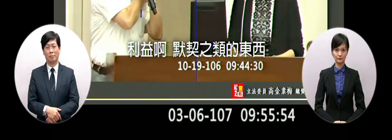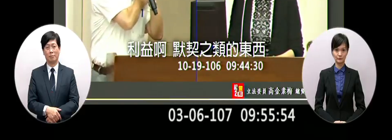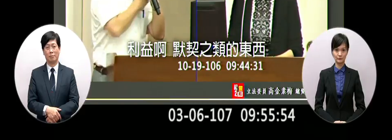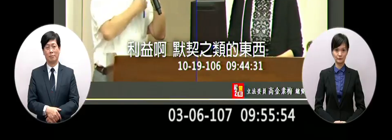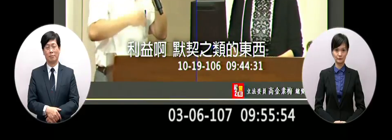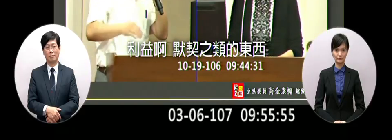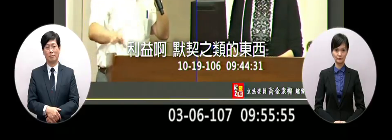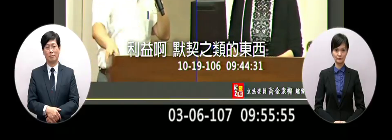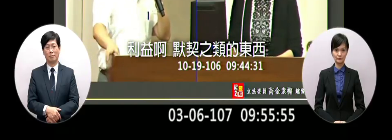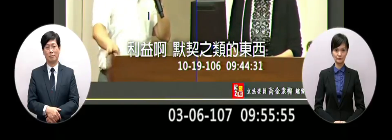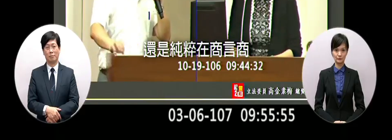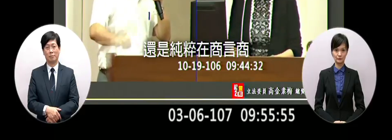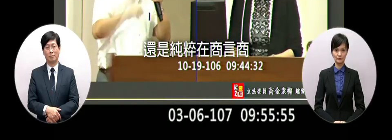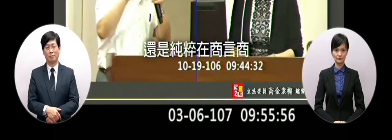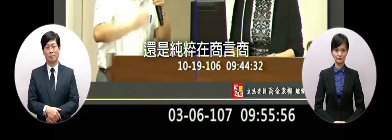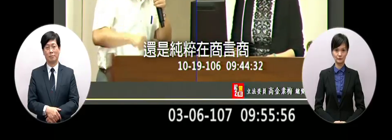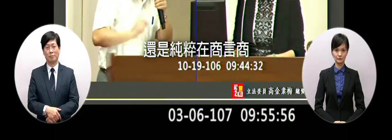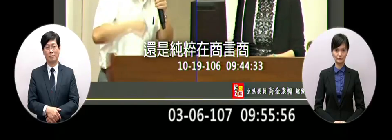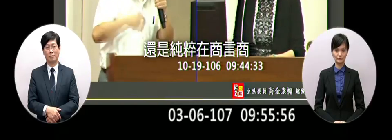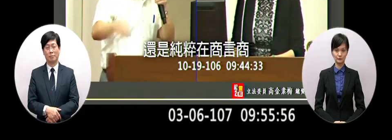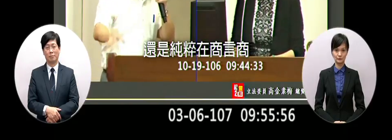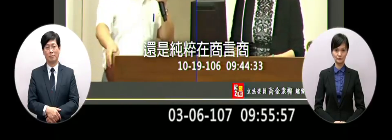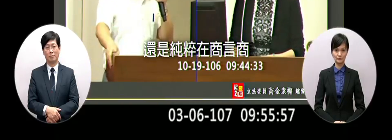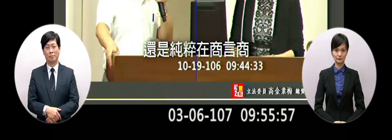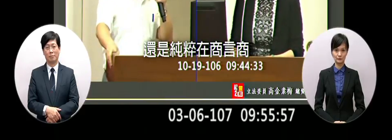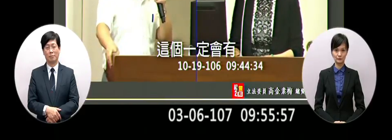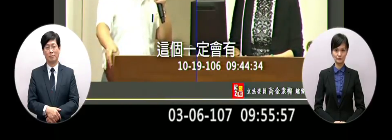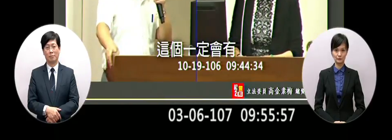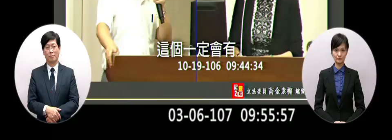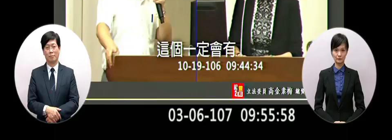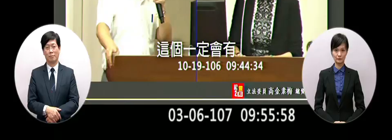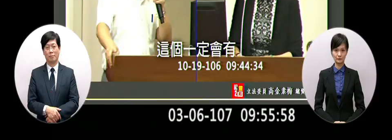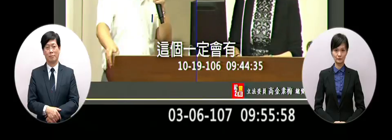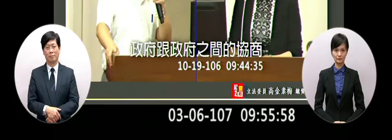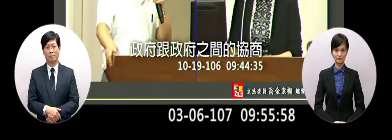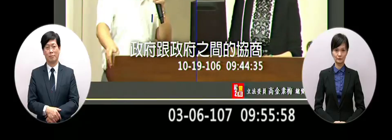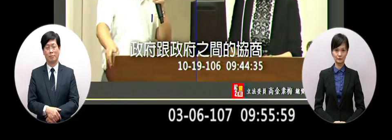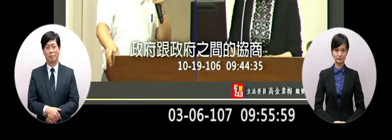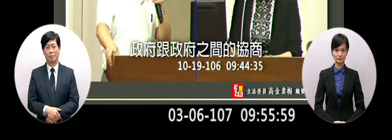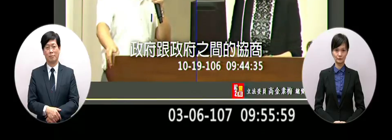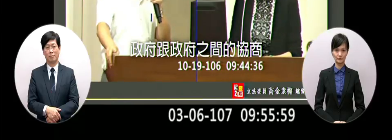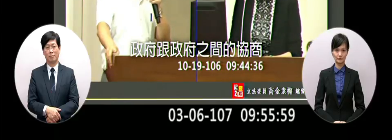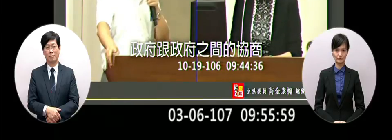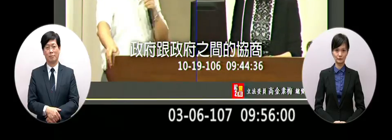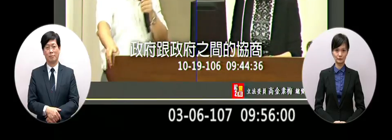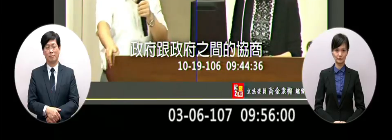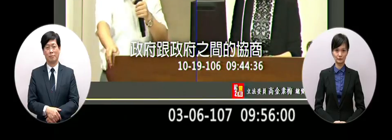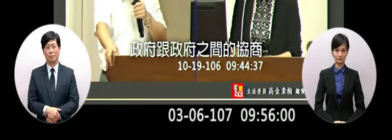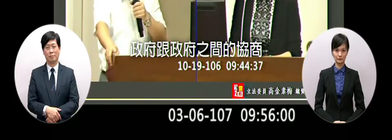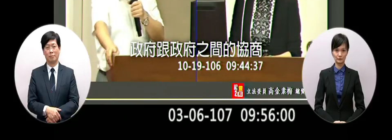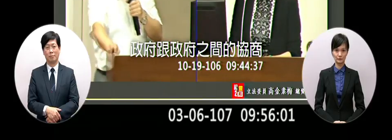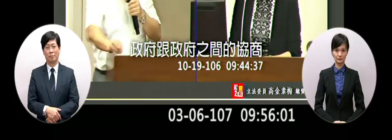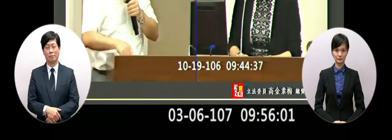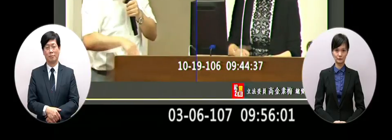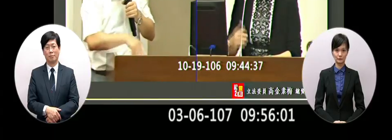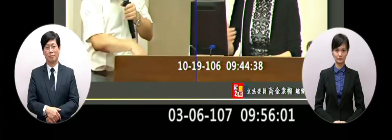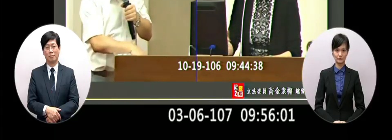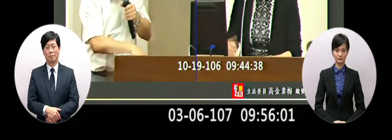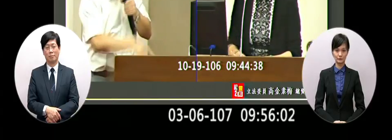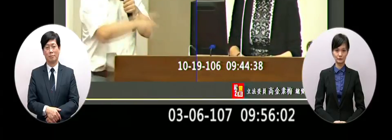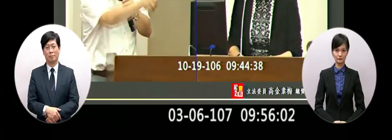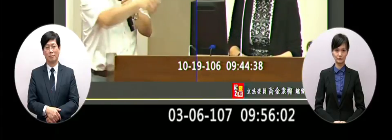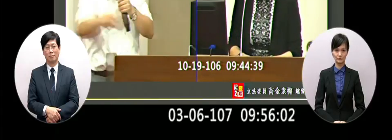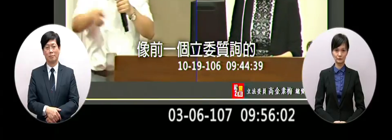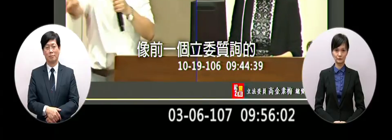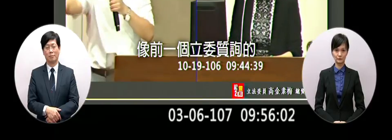益啊、默契这类的东西， 这个 还是纯粹在商言商？ 这个一定会有政府跟政府之间的协商。 好，那你所